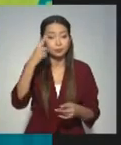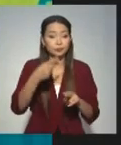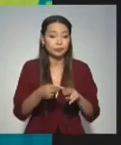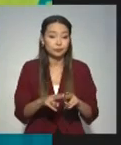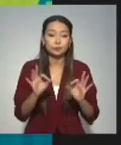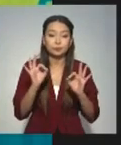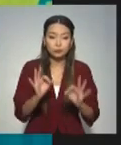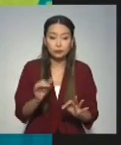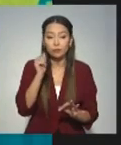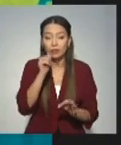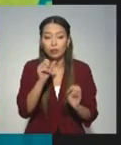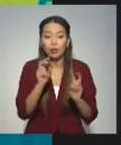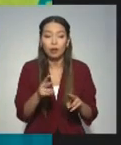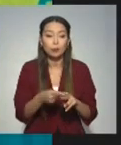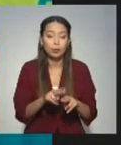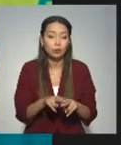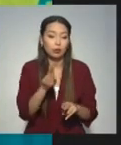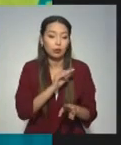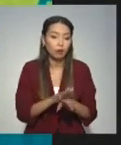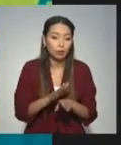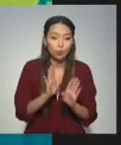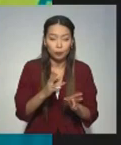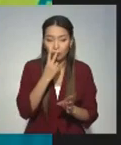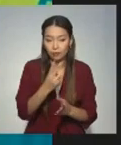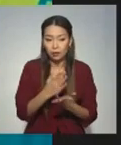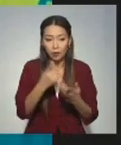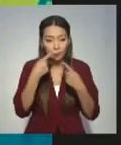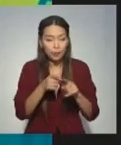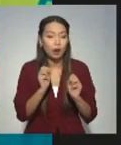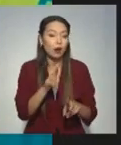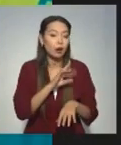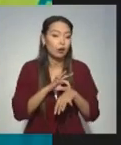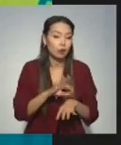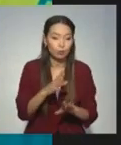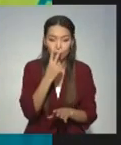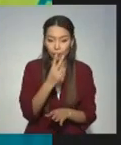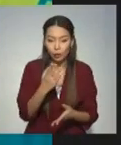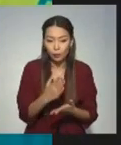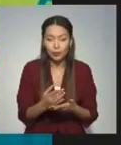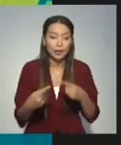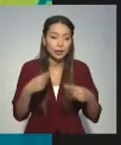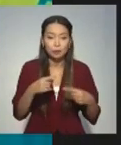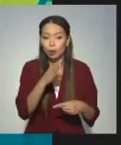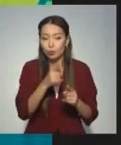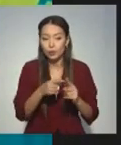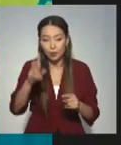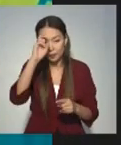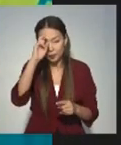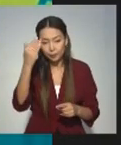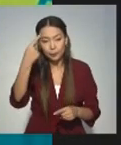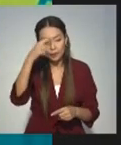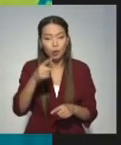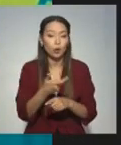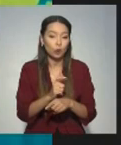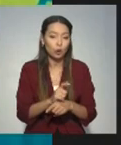Енді ертең қалай жүзеге асады, оны біз тағы көреміз. Оның механизмі қалай жүзеге асатын болады. Өйткені кейбір уақыттарда мемлекет тарапынан идеясы